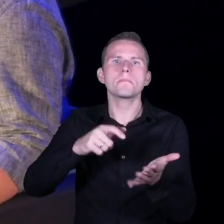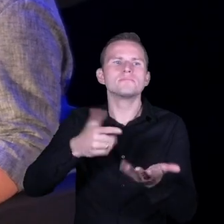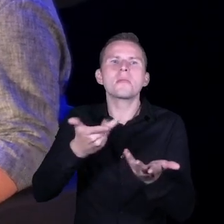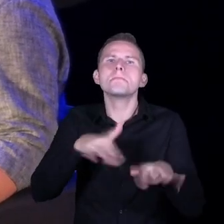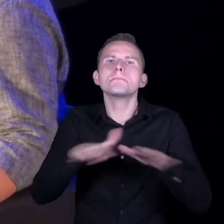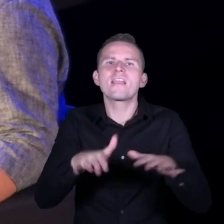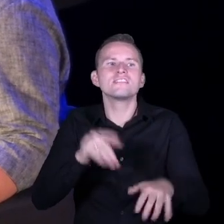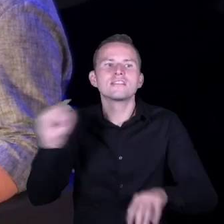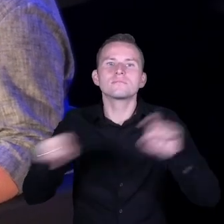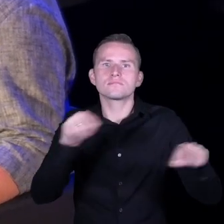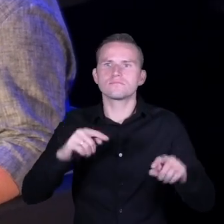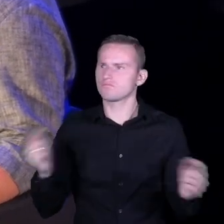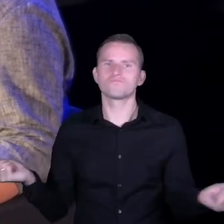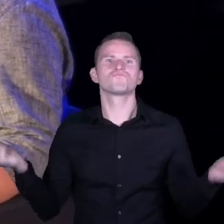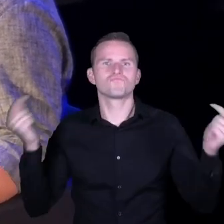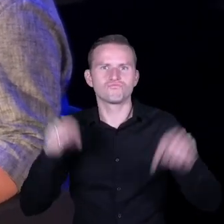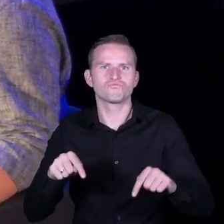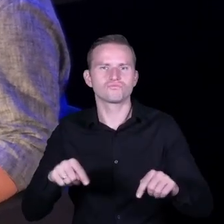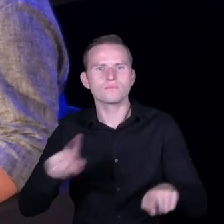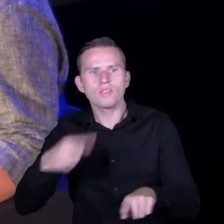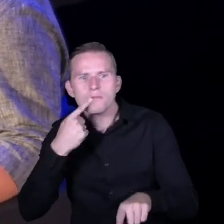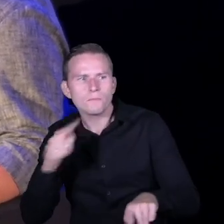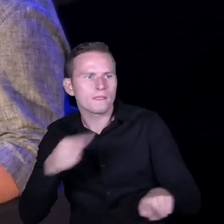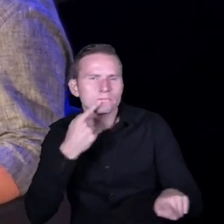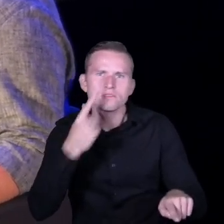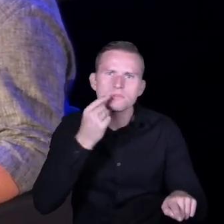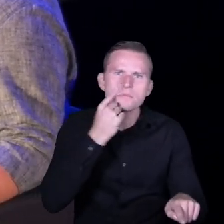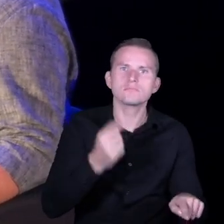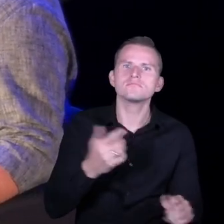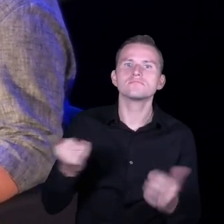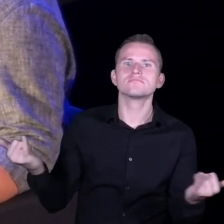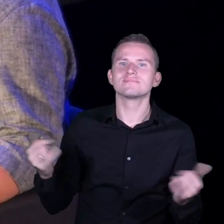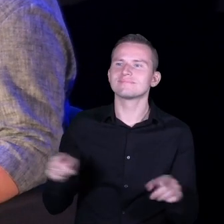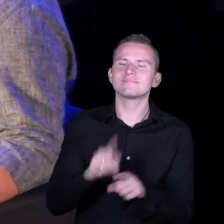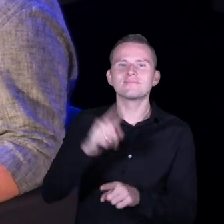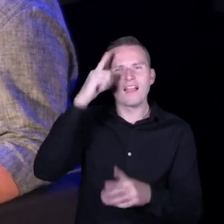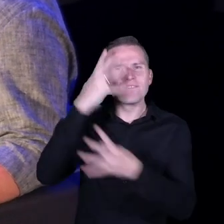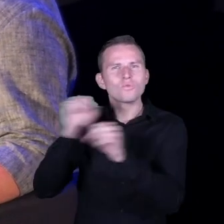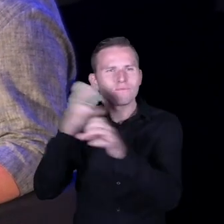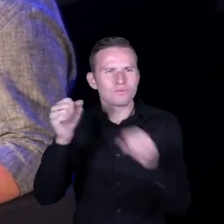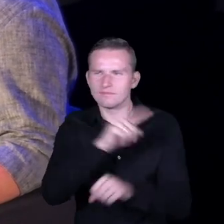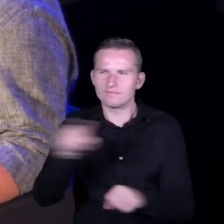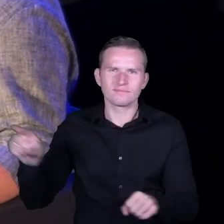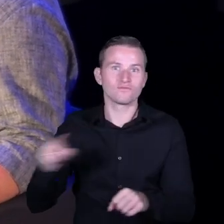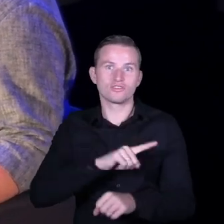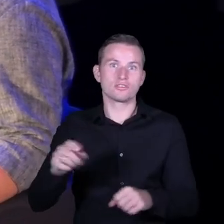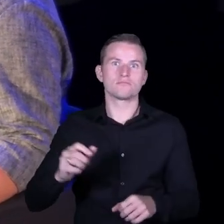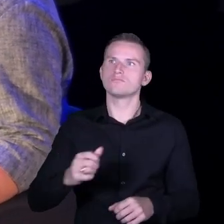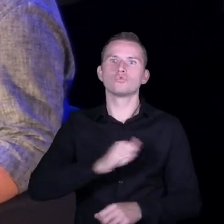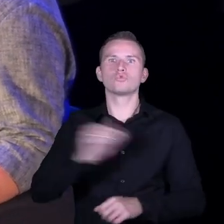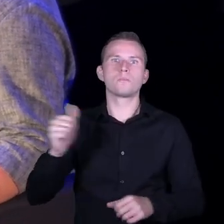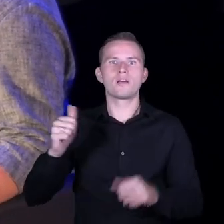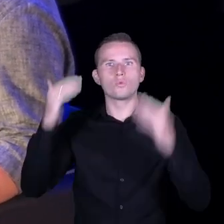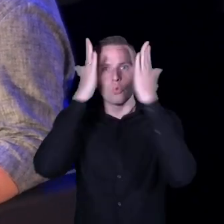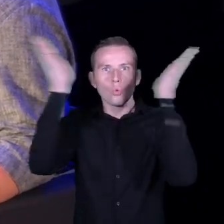końca mamy ambicje, bo wszyscy nasi absolwenci byli świetnymi kucharzami. Bardziej staramy się im pokazać, gdzie w tej kuchni, czy w